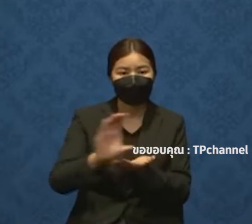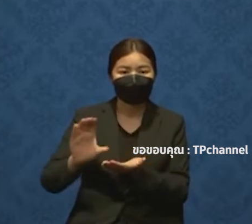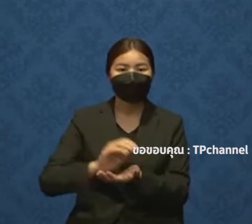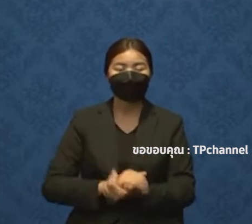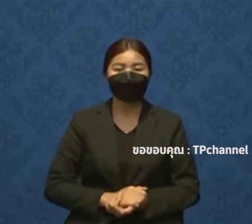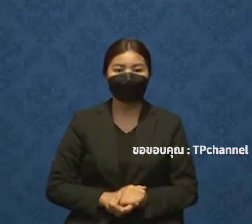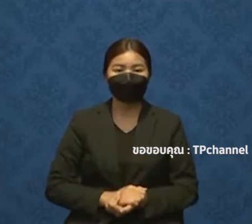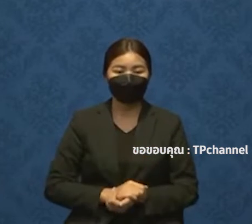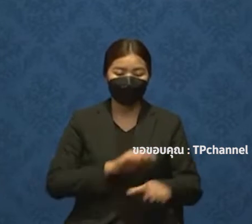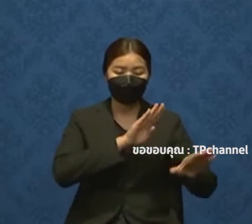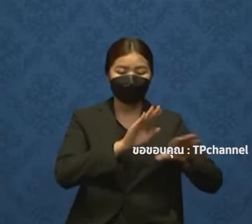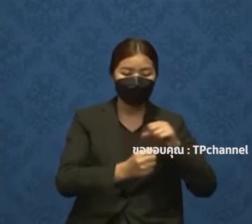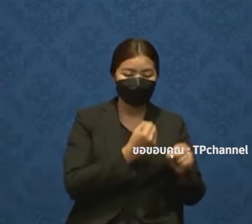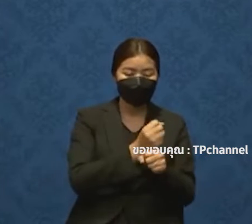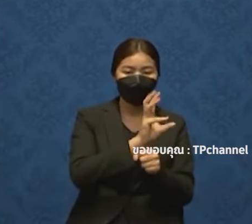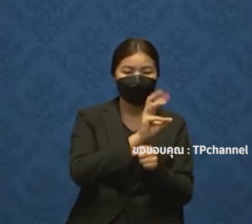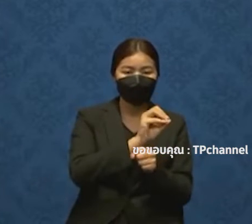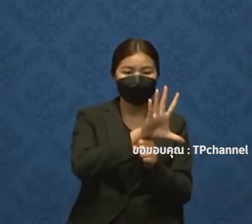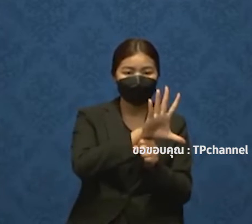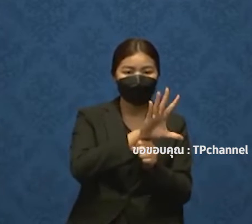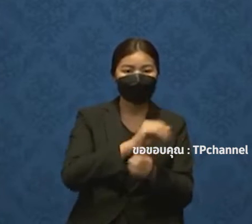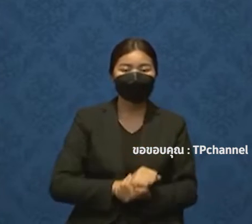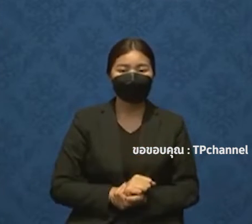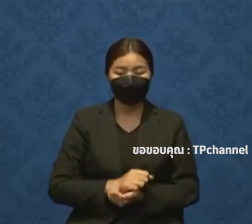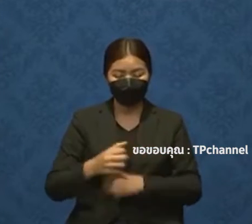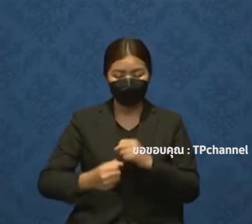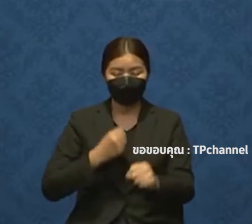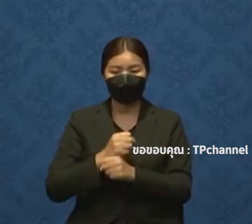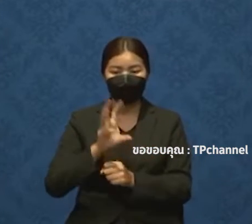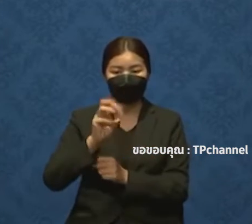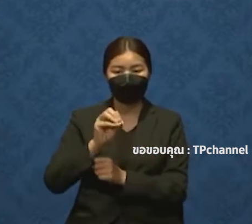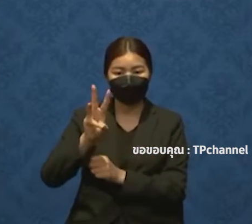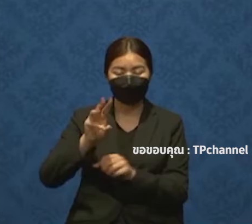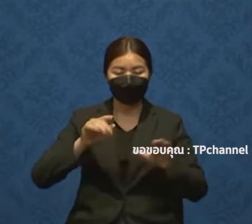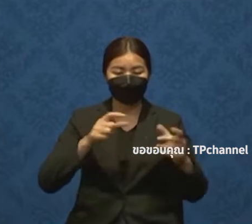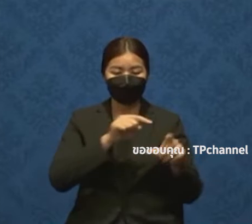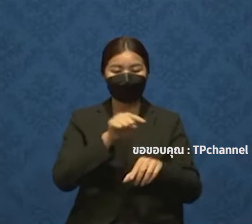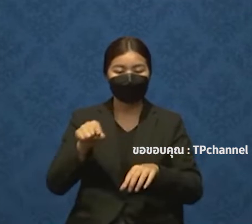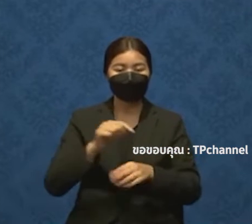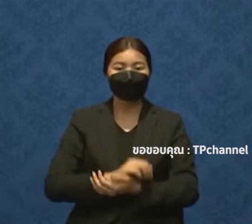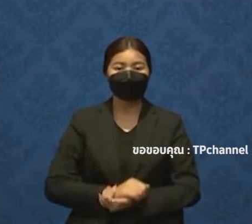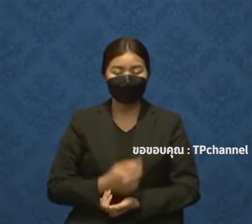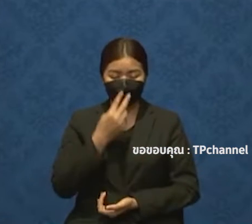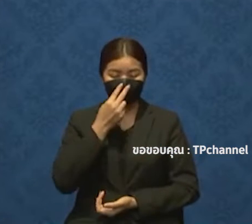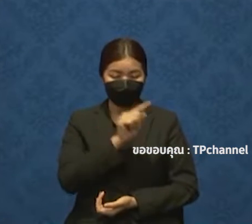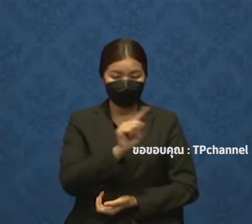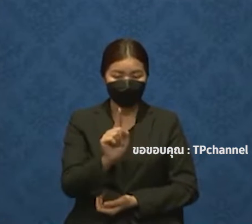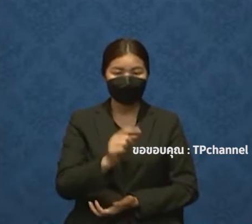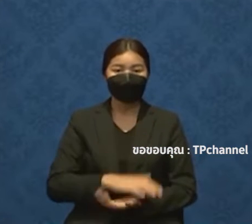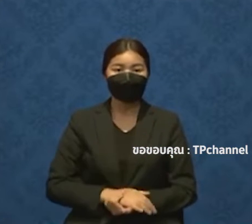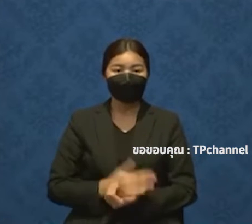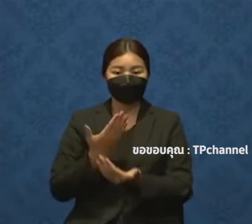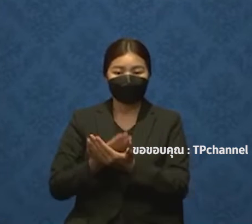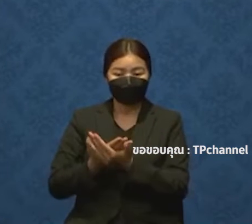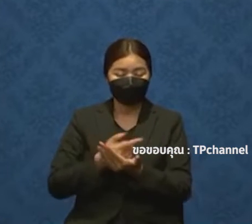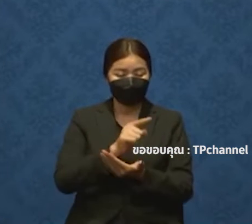นปี2565กับงบลงทุนปี2566ผมชี้ให้เห็นว่าท่านจัดเก็บรายได้หารายได้